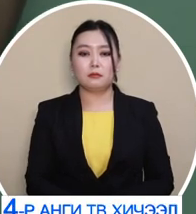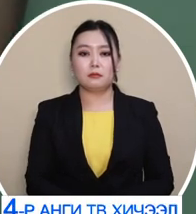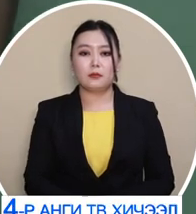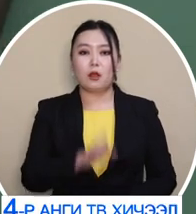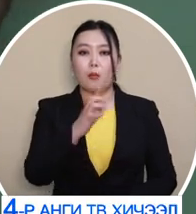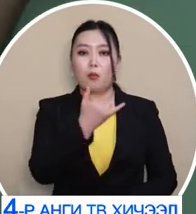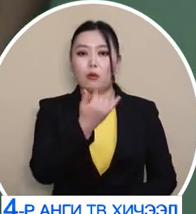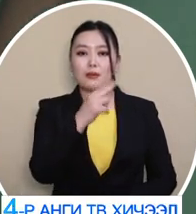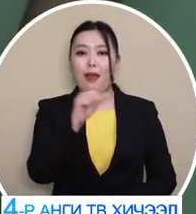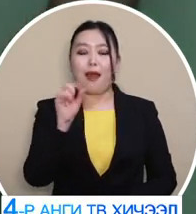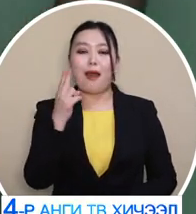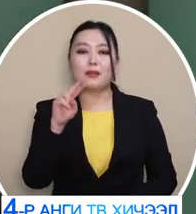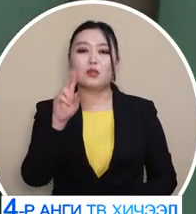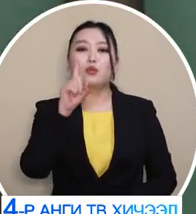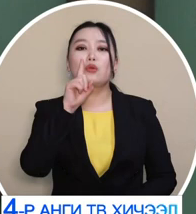будаанд дуртай